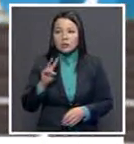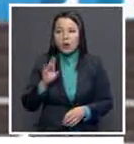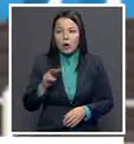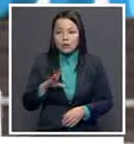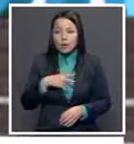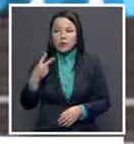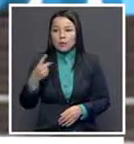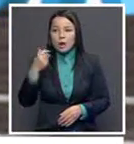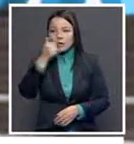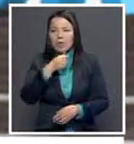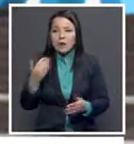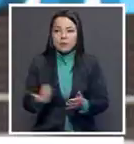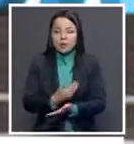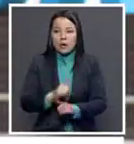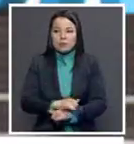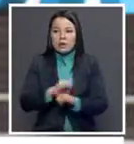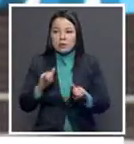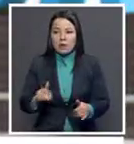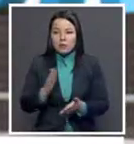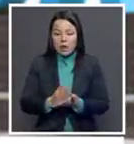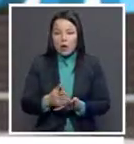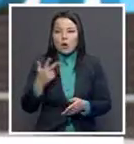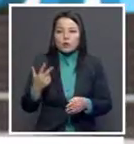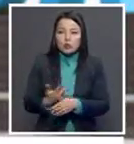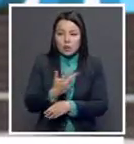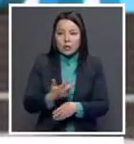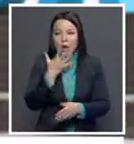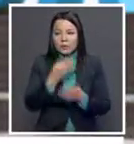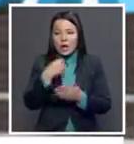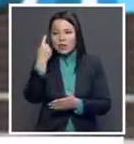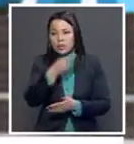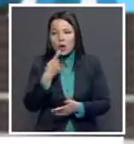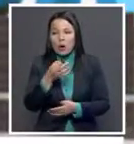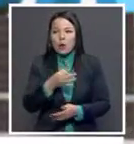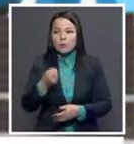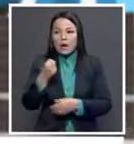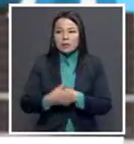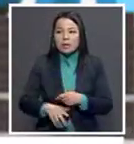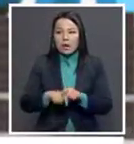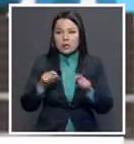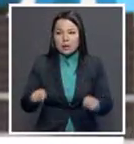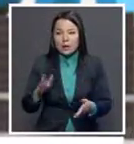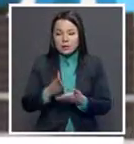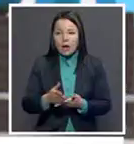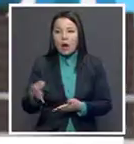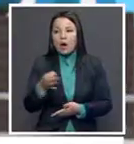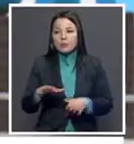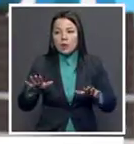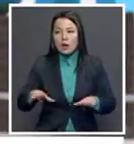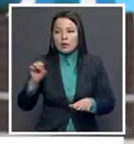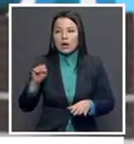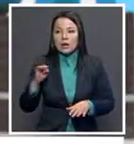жылдан кейін қайта түледі. Осымен үшінші рет өз алдына жеке аудан орталығы болып ашылды. Ал аудан бұрынғыша